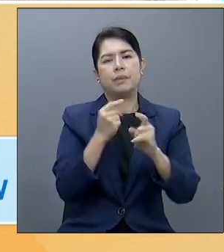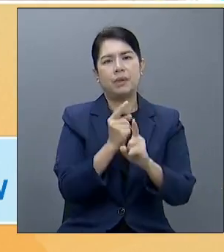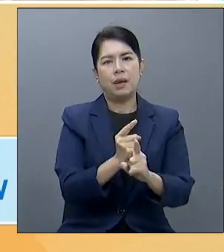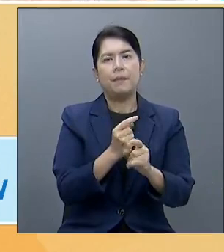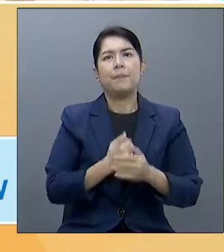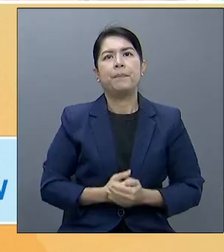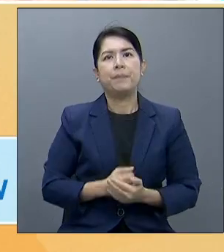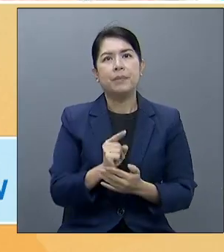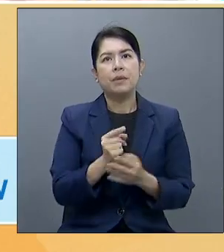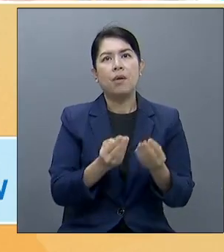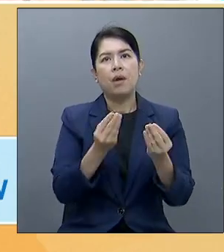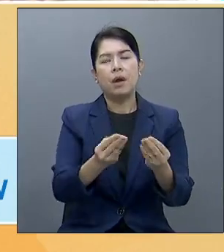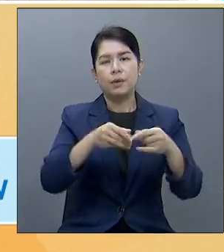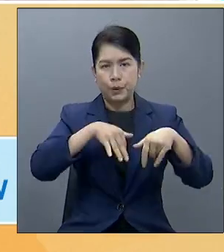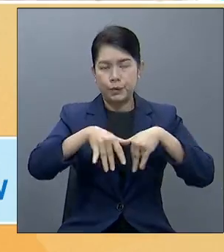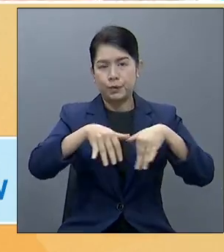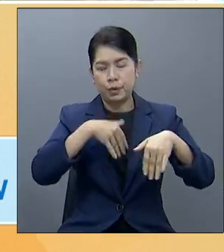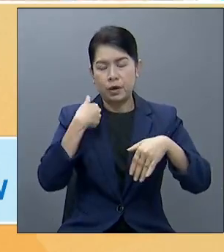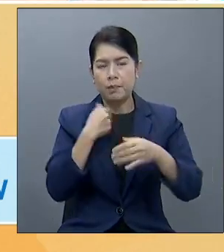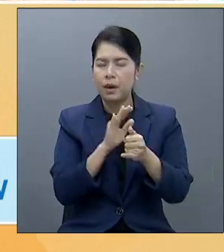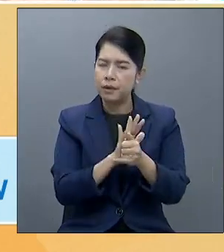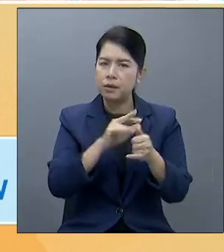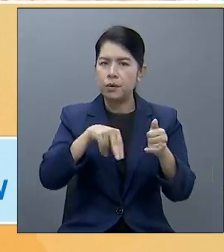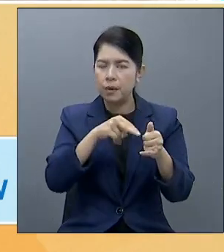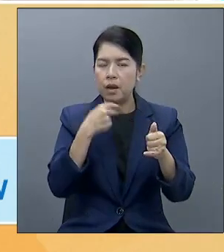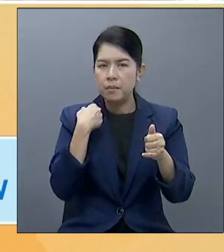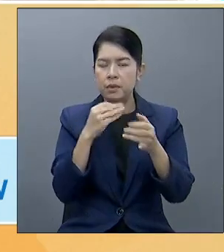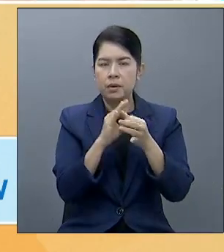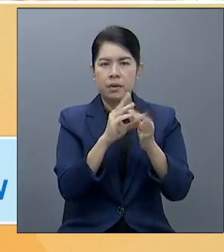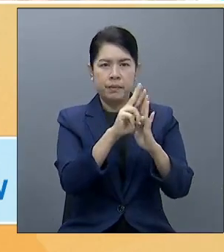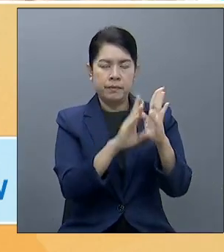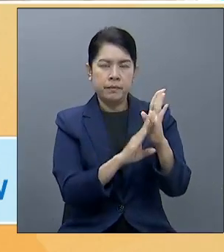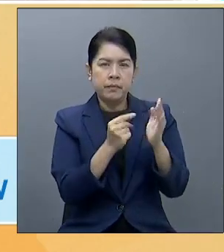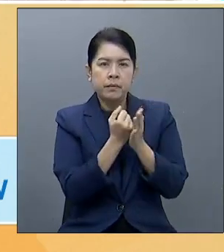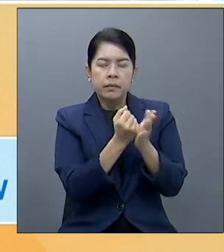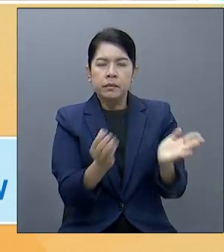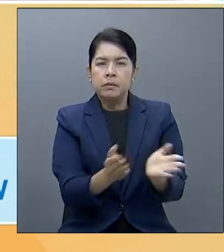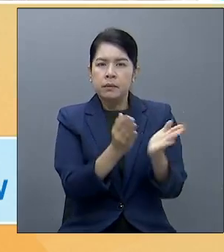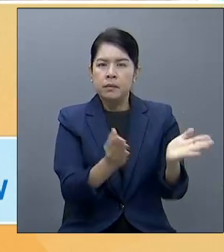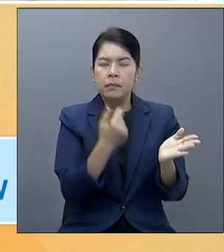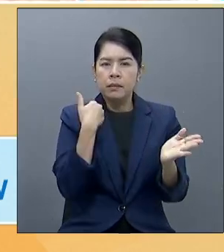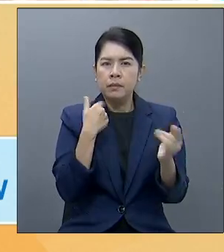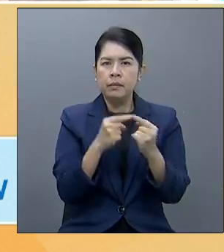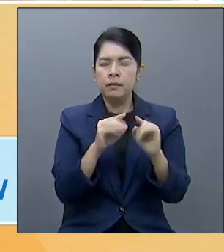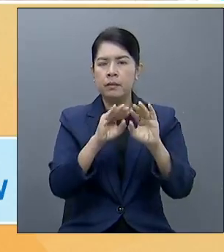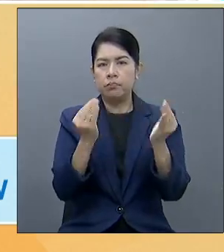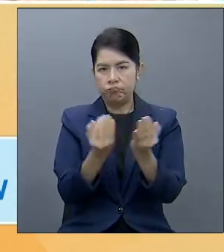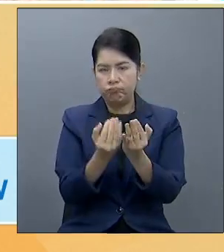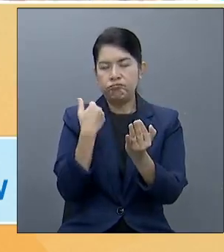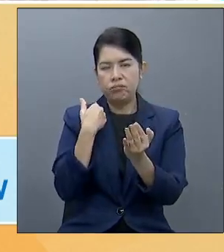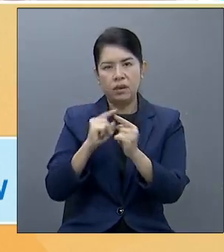ะคะก็คืออยากให้ชุมชนเข้ามามีส่วนร่วมแล้วก็ต้องมีระบบสนับสนุนอีกฐานข้อมูลในพื้นที่ให้ครอบครัวที่มันเป็นรูปแบบหลากหล